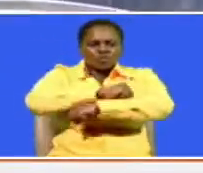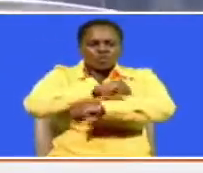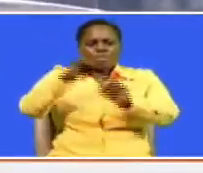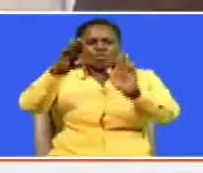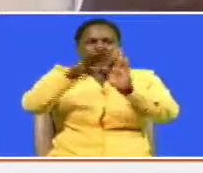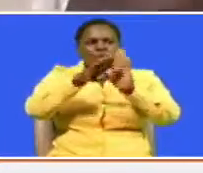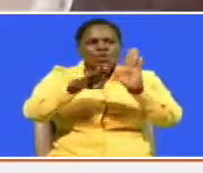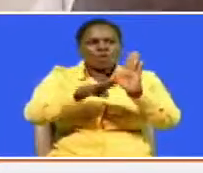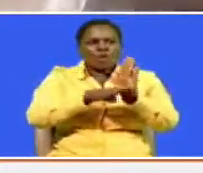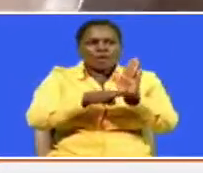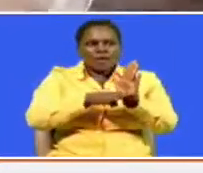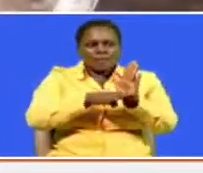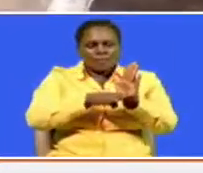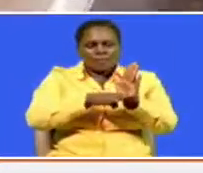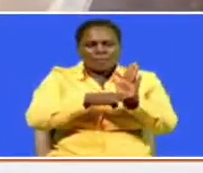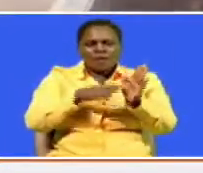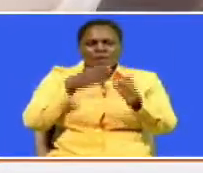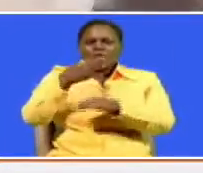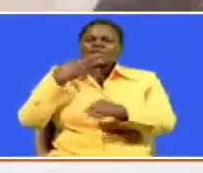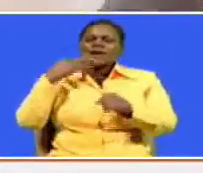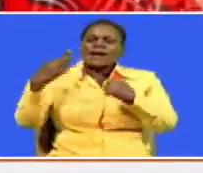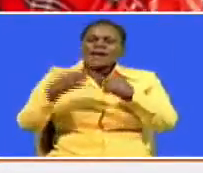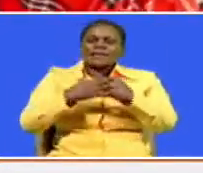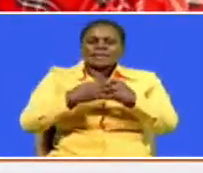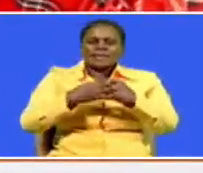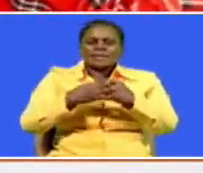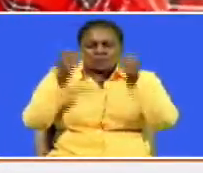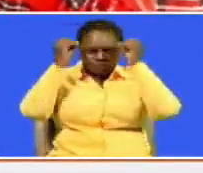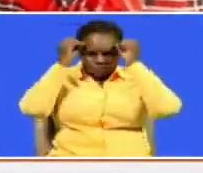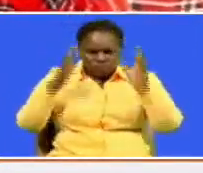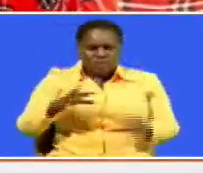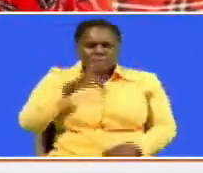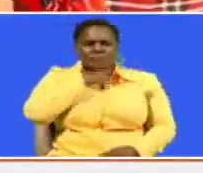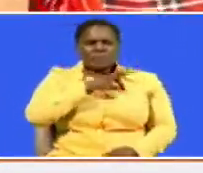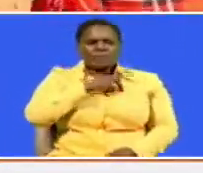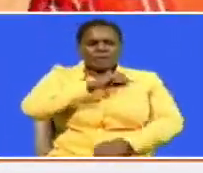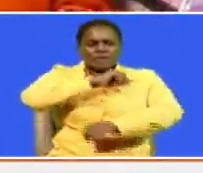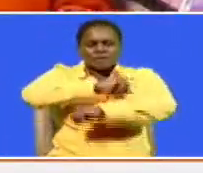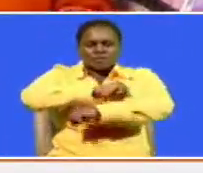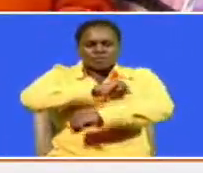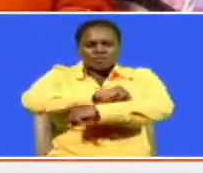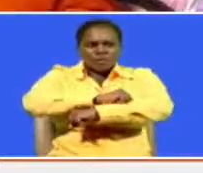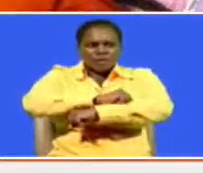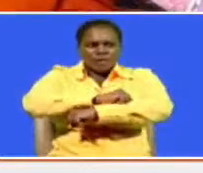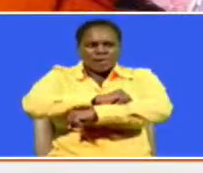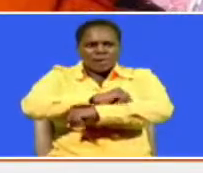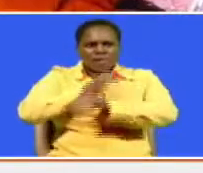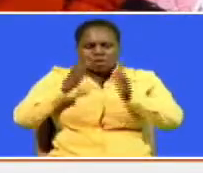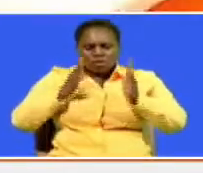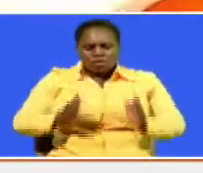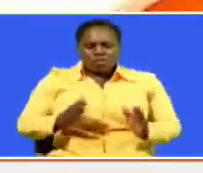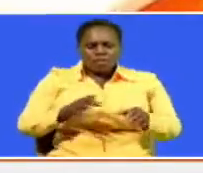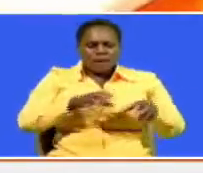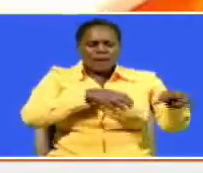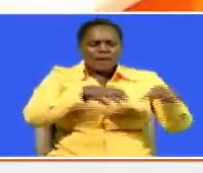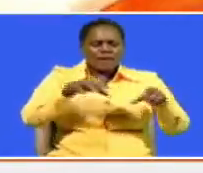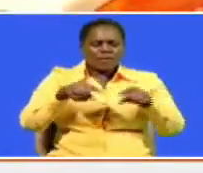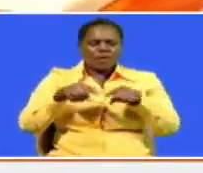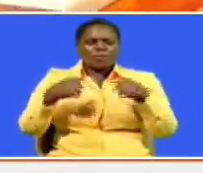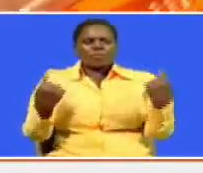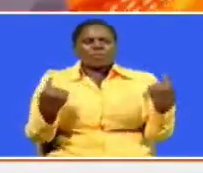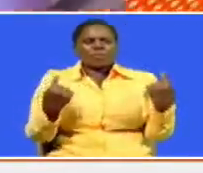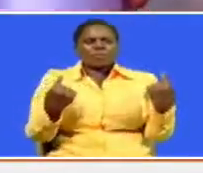4 schools with a population of over 800 pupils benefit. The schools are within the human wildlife conflict zone.